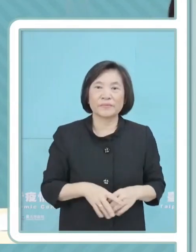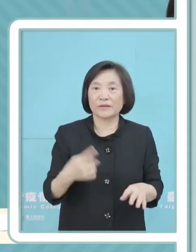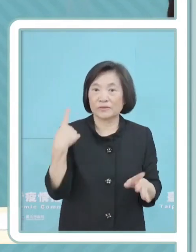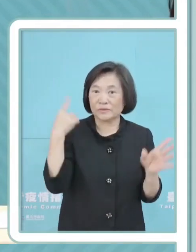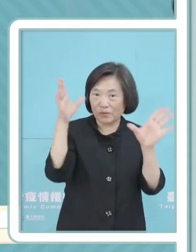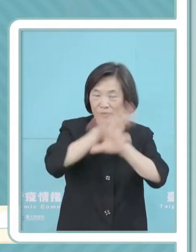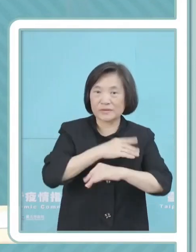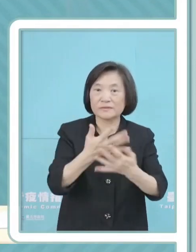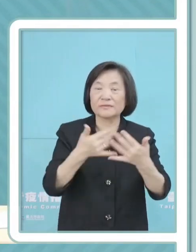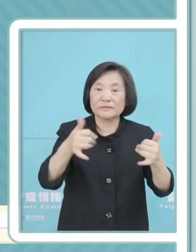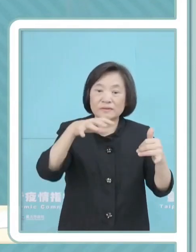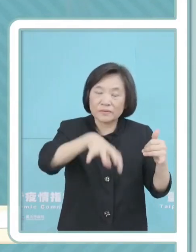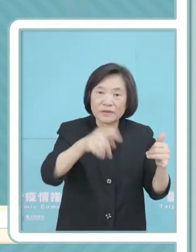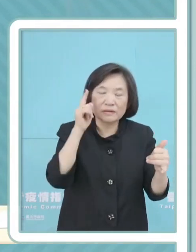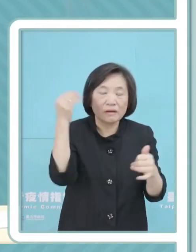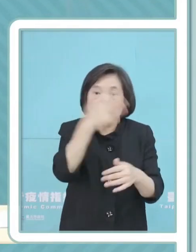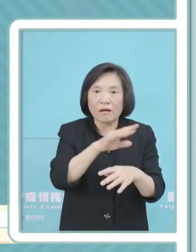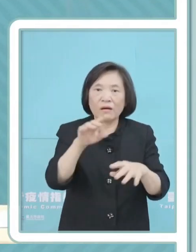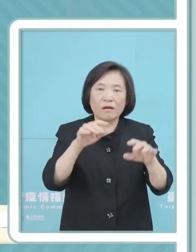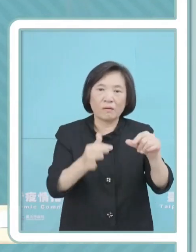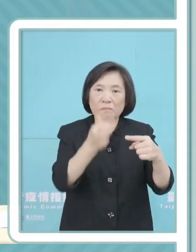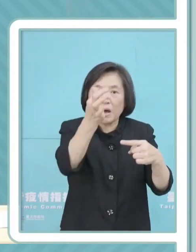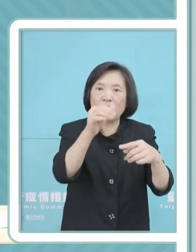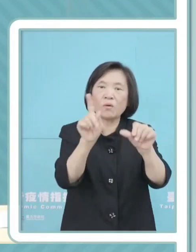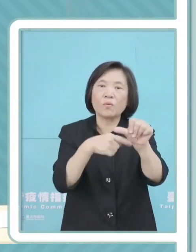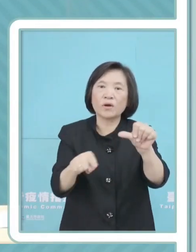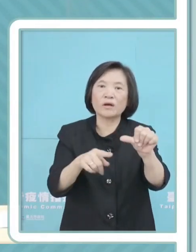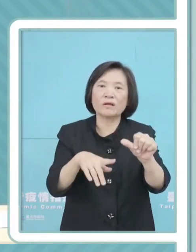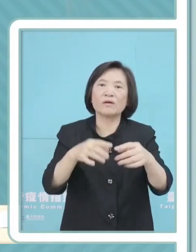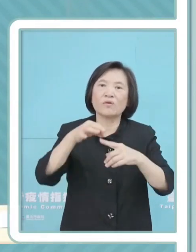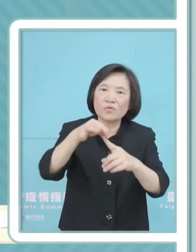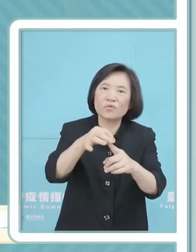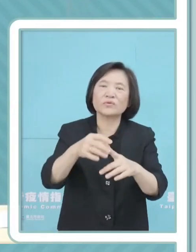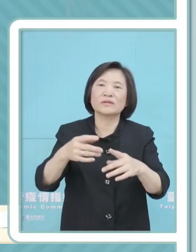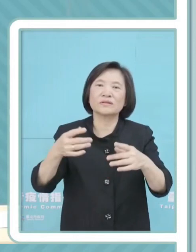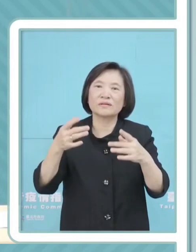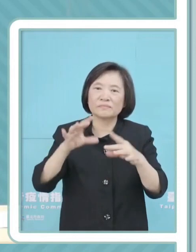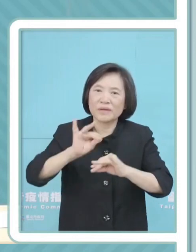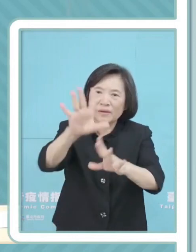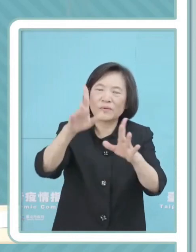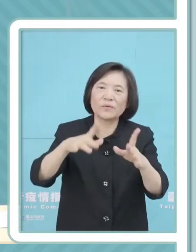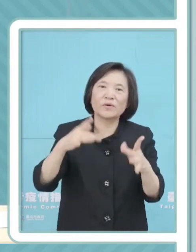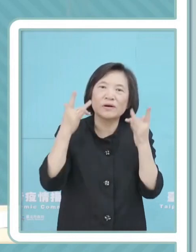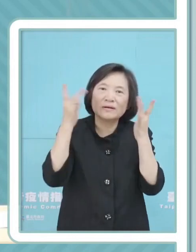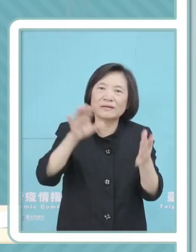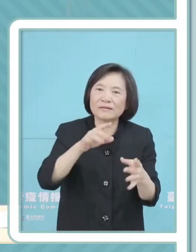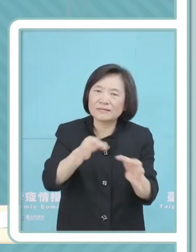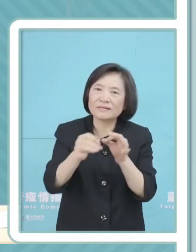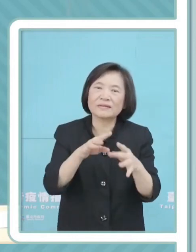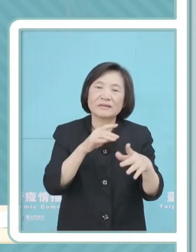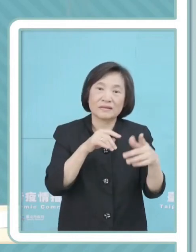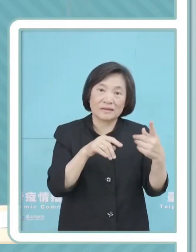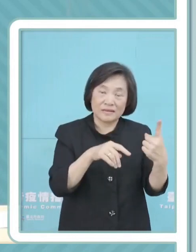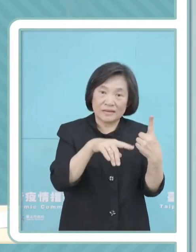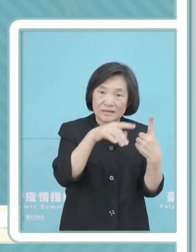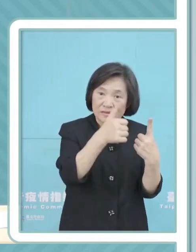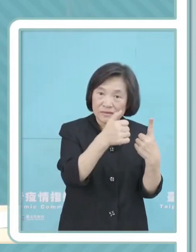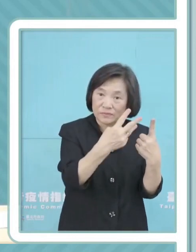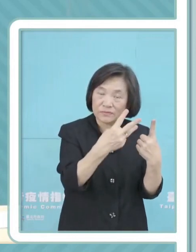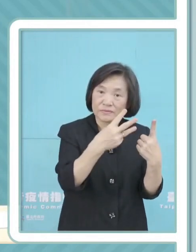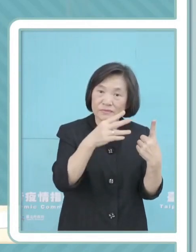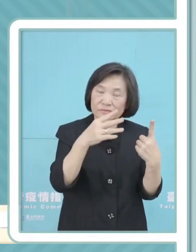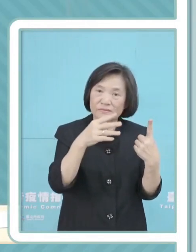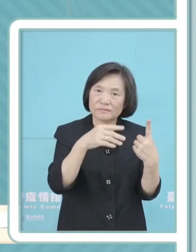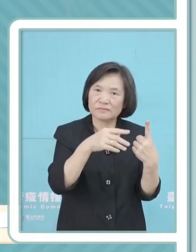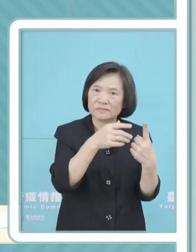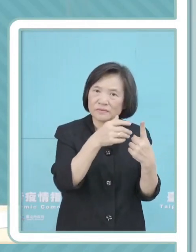昨晚市府网站有五位确诊者的足迹，包含公车、百货、市场等。请问按15388是几号确诊的？共框